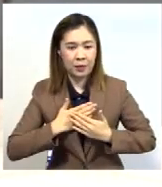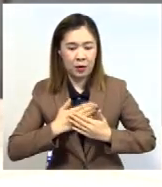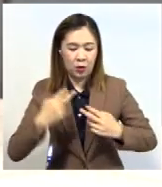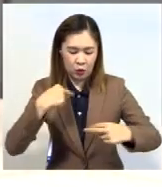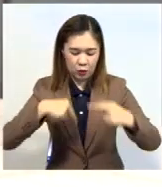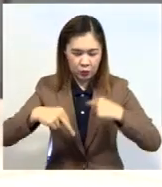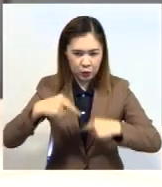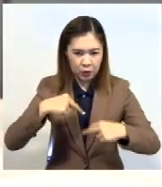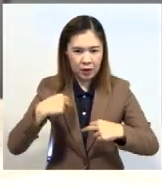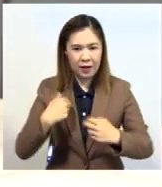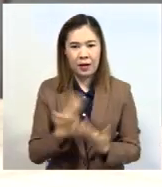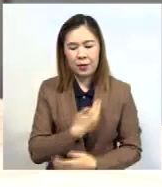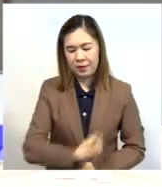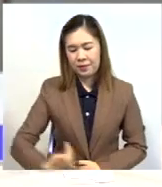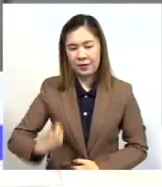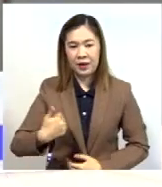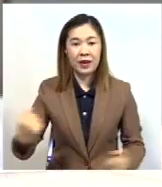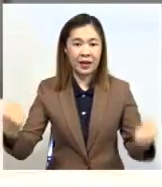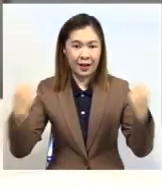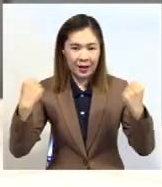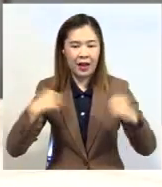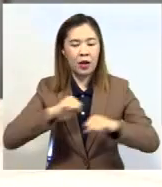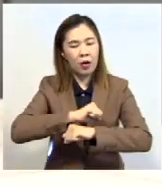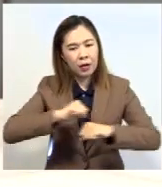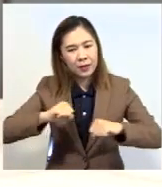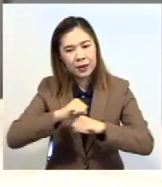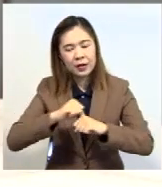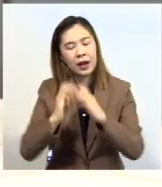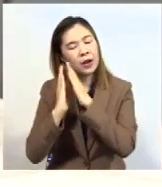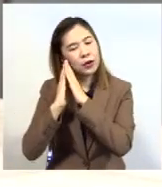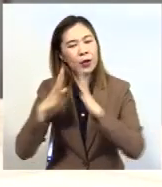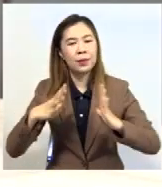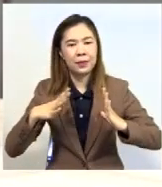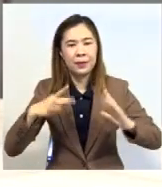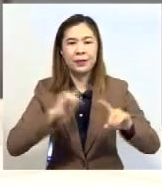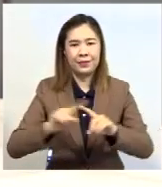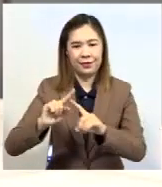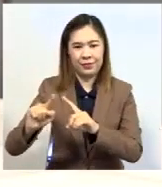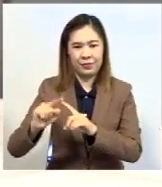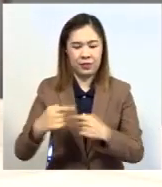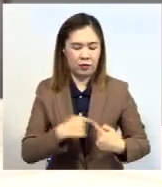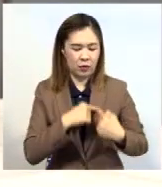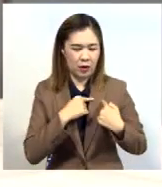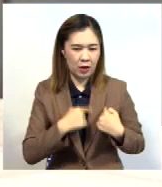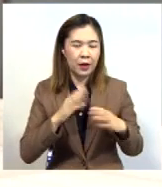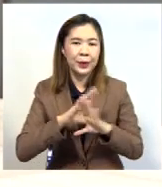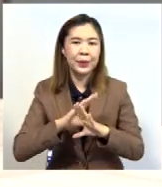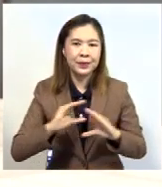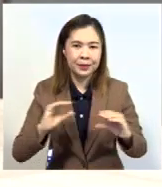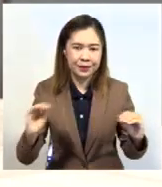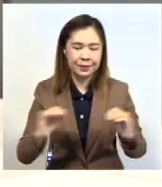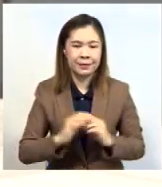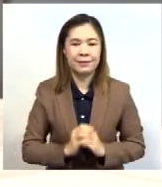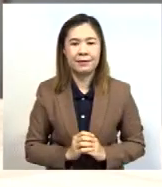าพให้แข็งแรงนะครับโดยการออกกำลังกายพักผ่อนให้เพียงพอแล้วก็ทำจิตใจให้แจ่มใสนะครับแล้วก็สร้